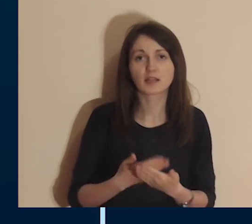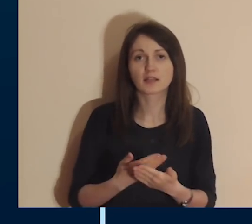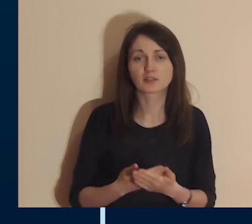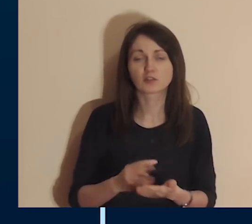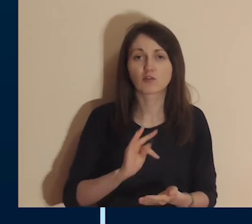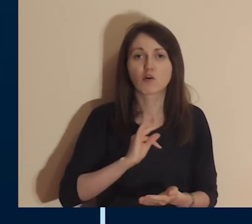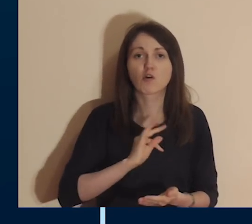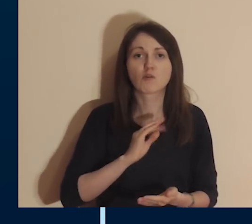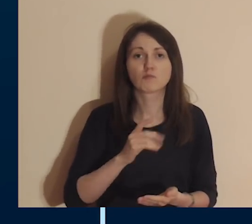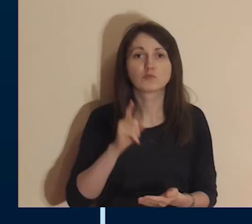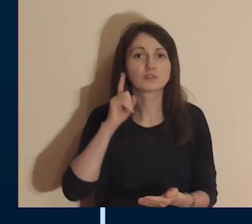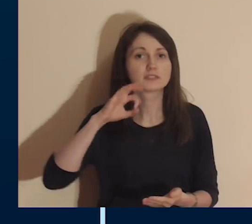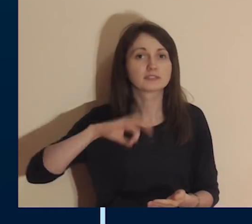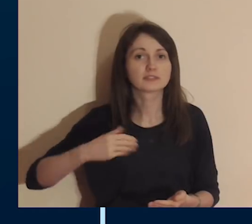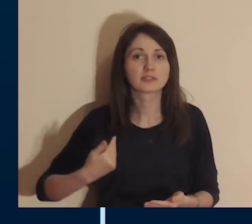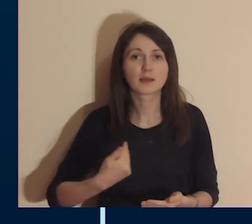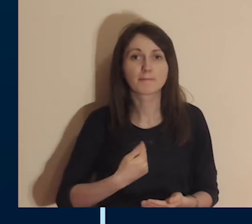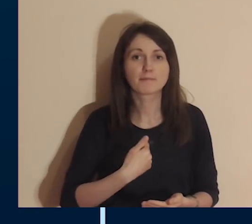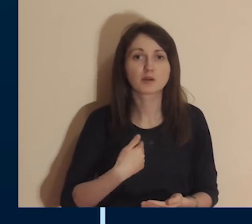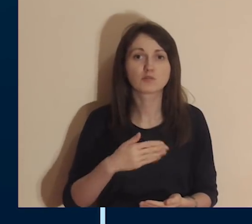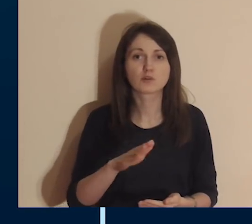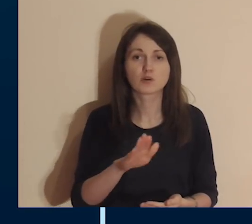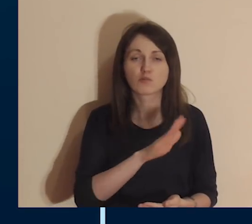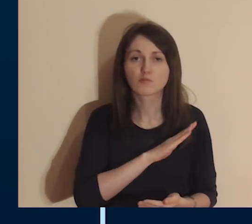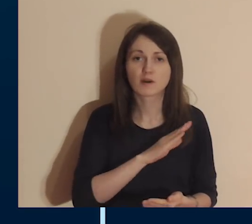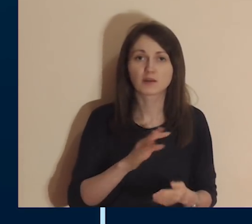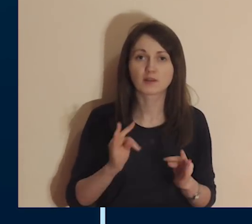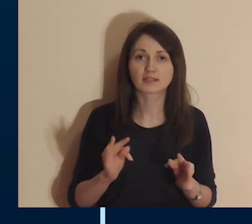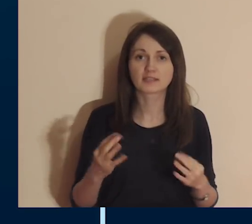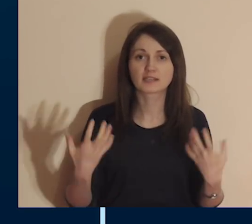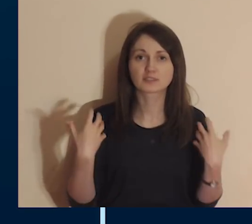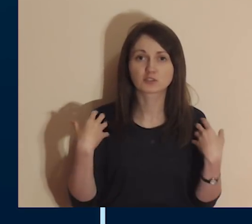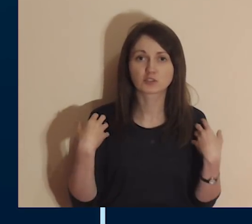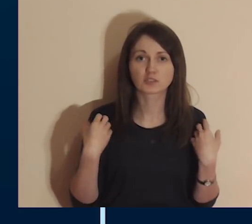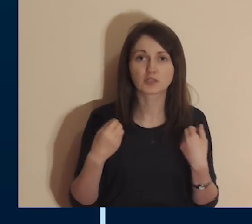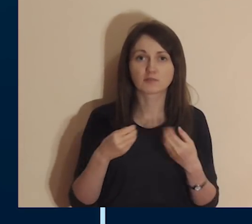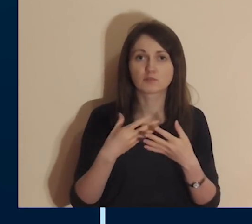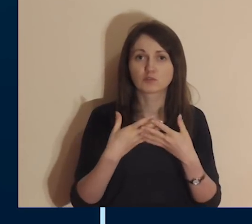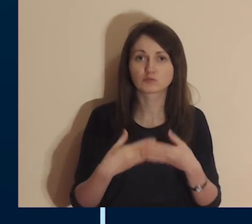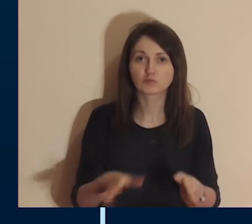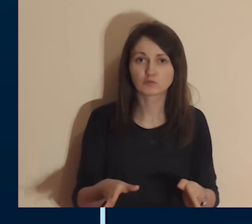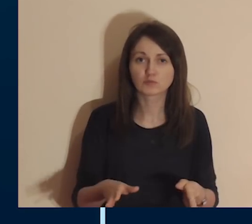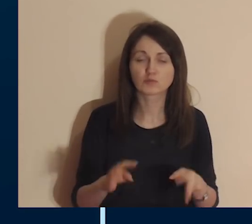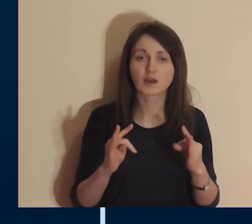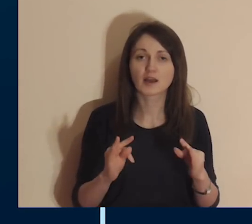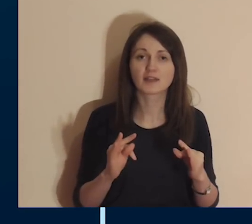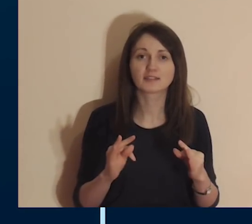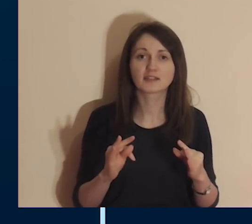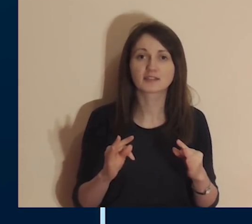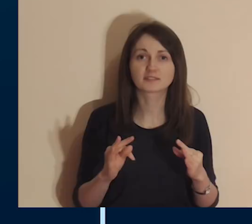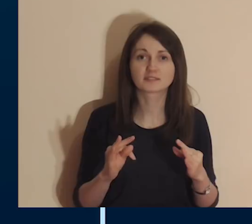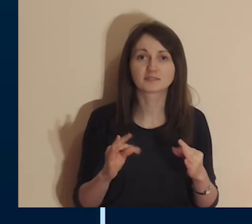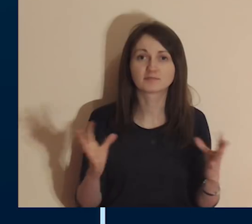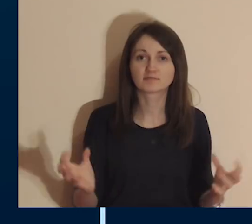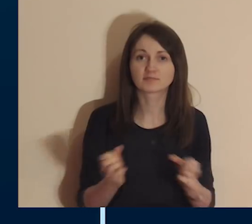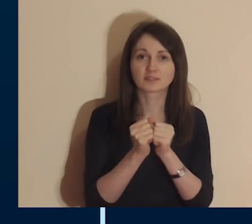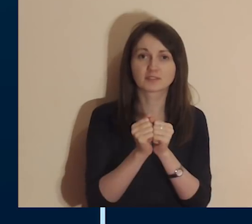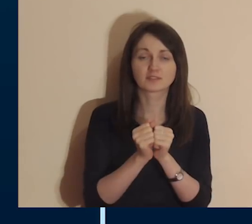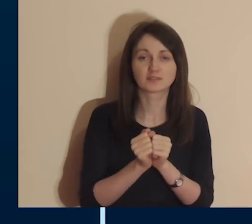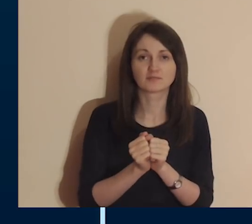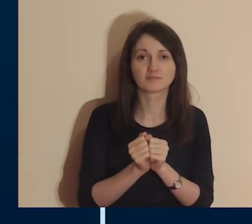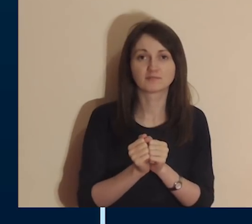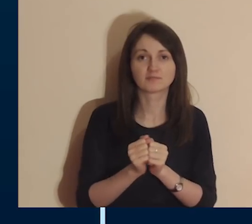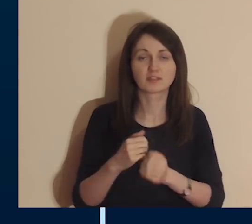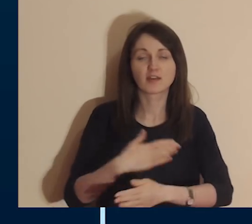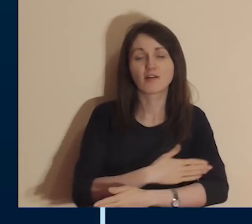mój był umarły, a znów ożył. Zaginął, a odnalazł się. I zaczęli